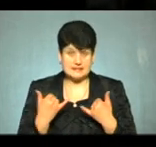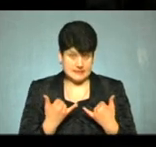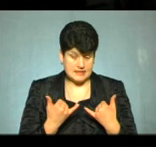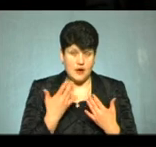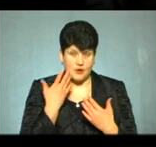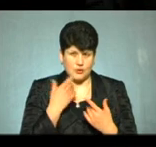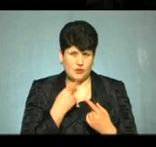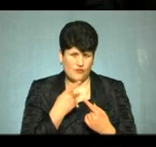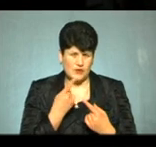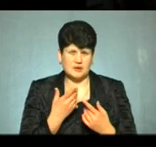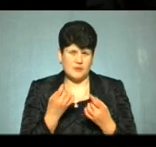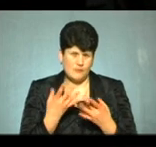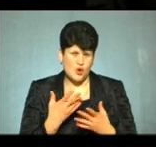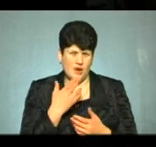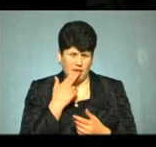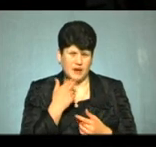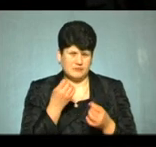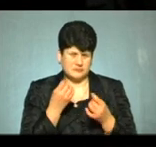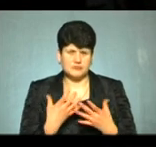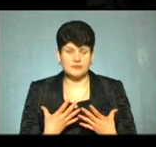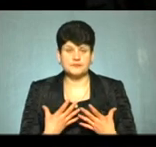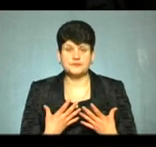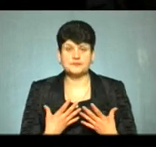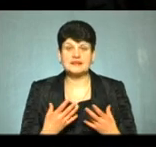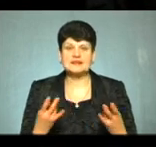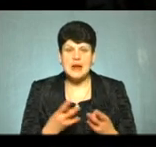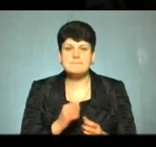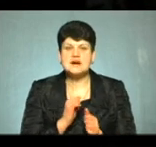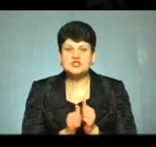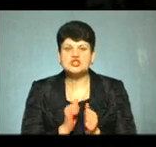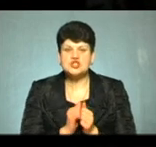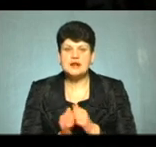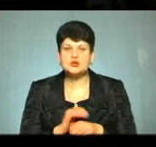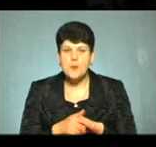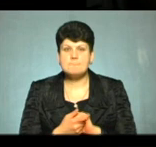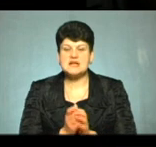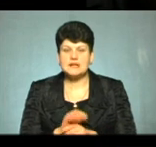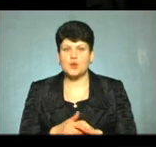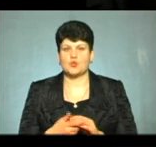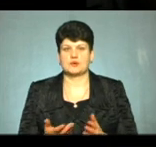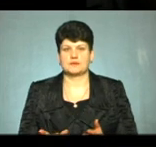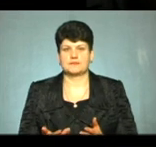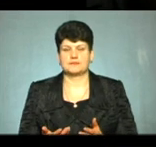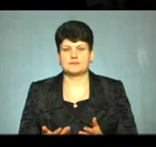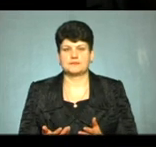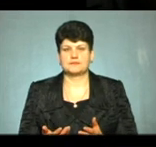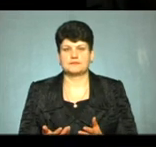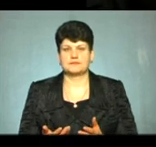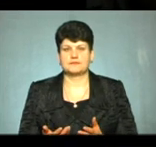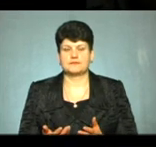коли мова йде про якийсь там спалах, про сезонне збільшення захворювання на грип, треба часто мити руки.